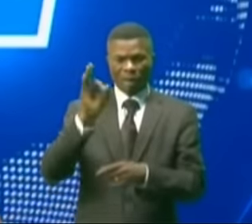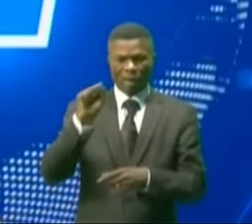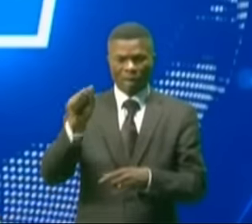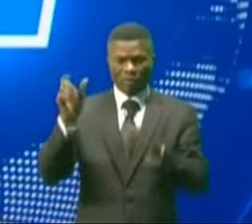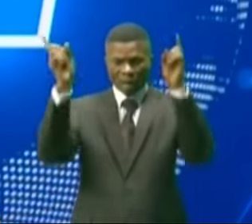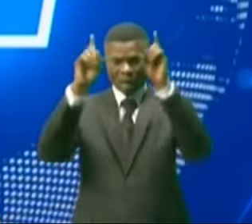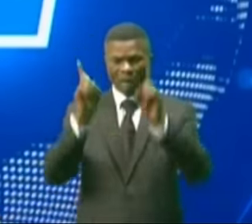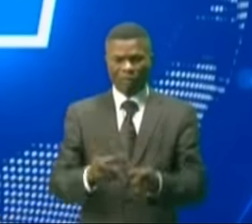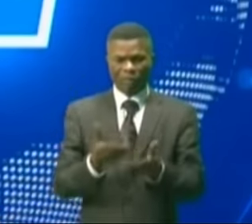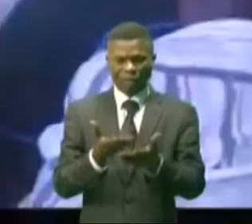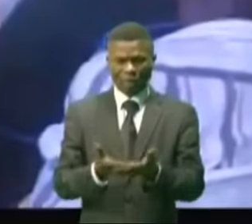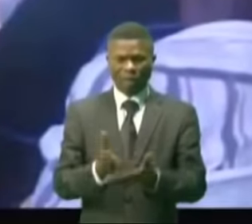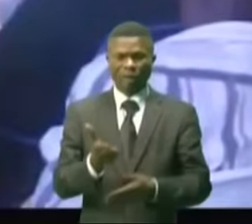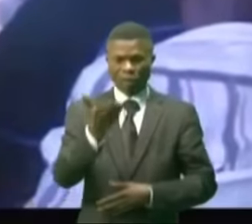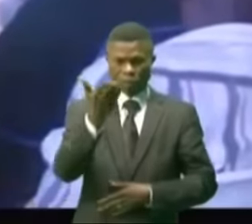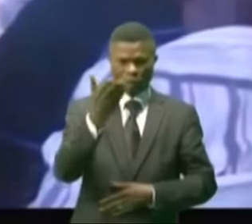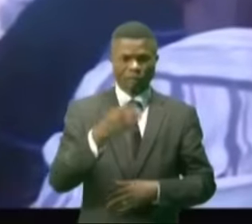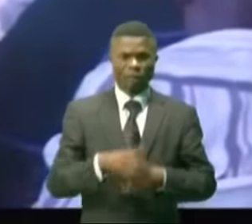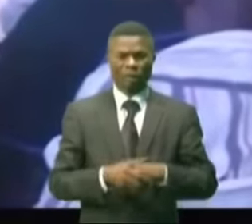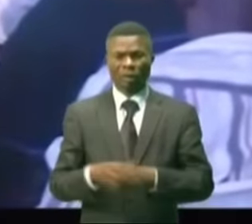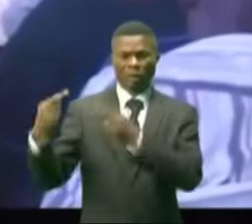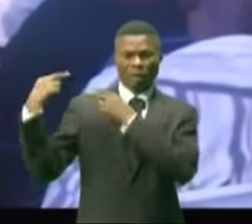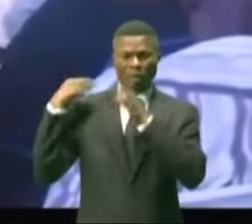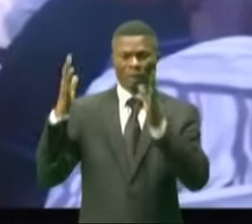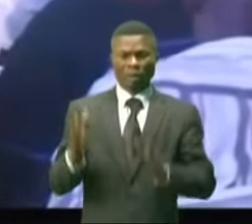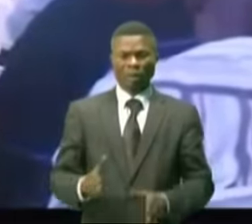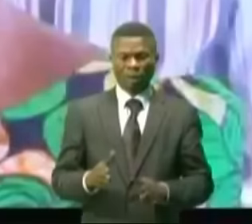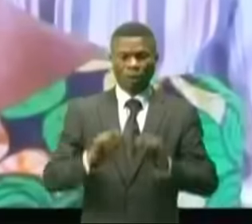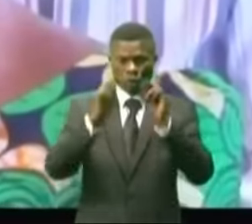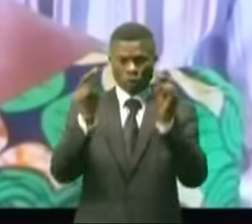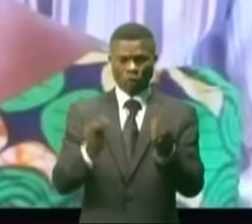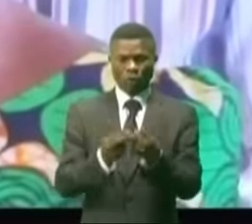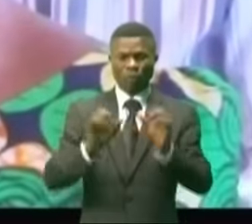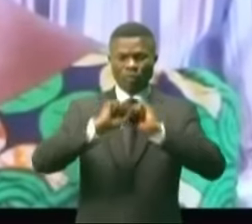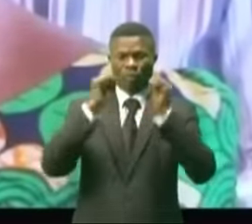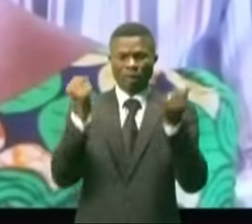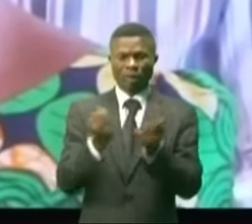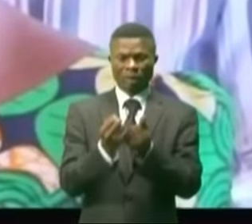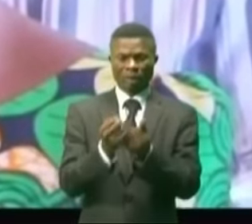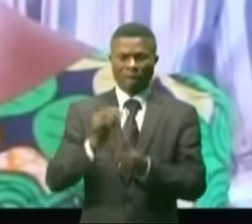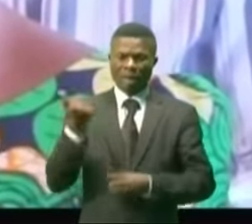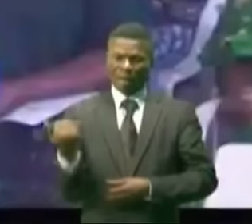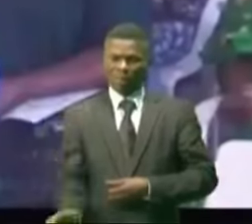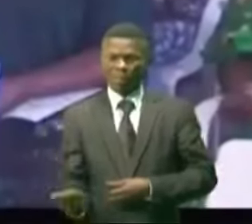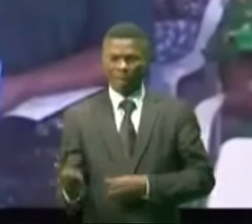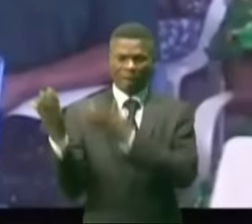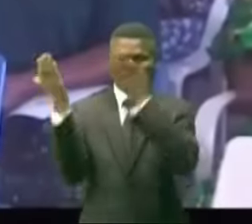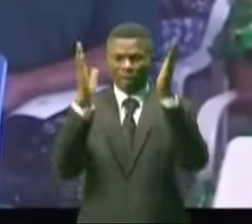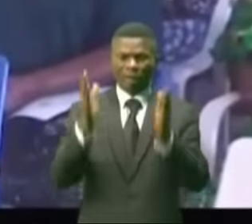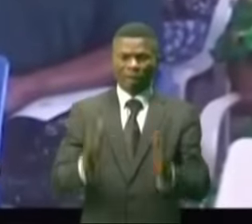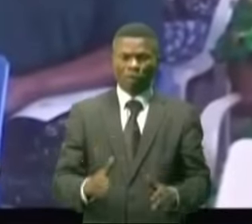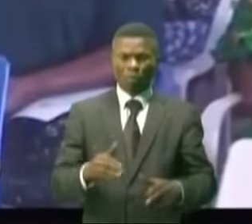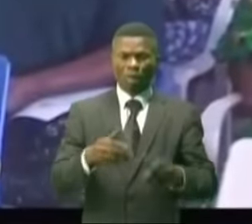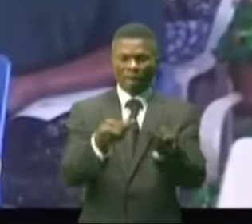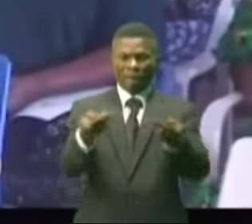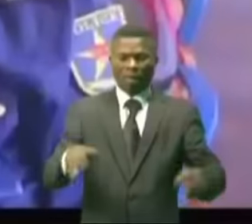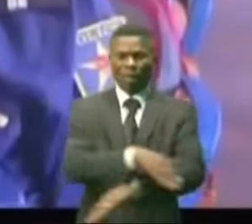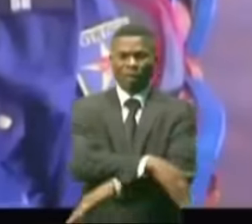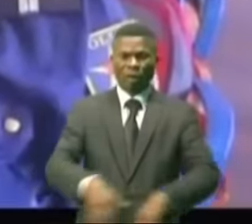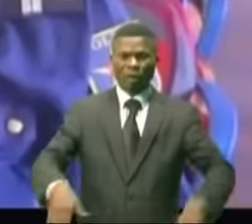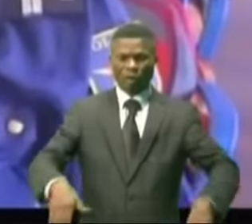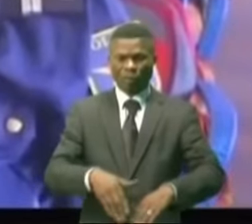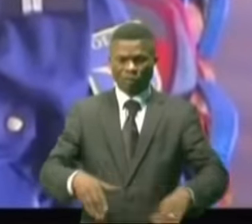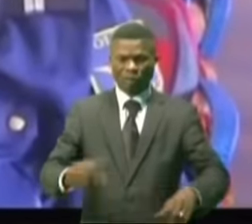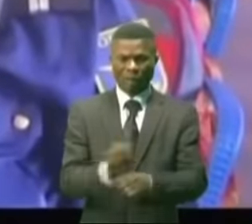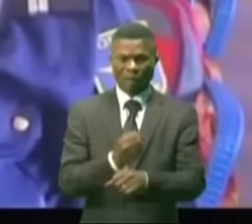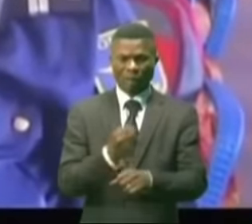Africa. Les responsables de la plateforme des associations des petits commerçants transfrontaliers et ceux des services de l'ordre opérationnel